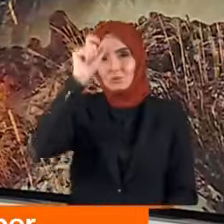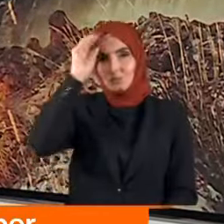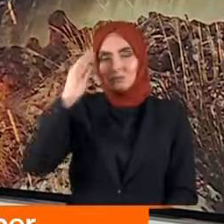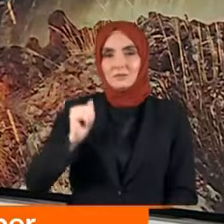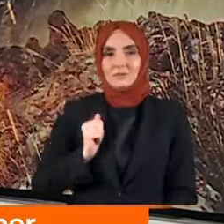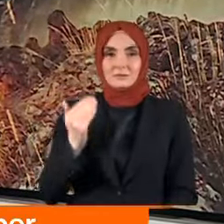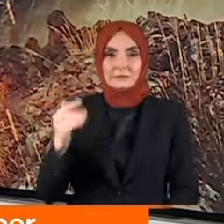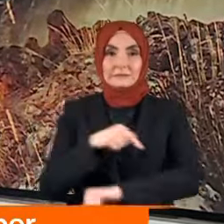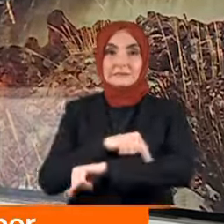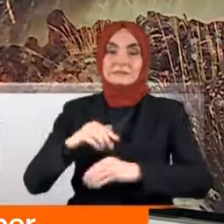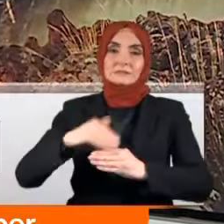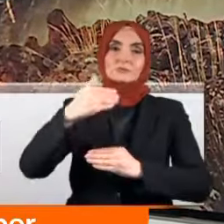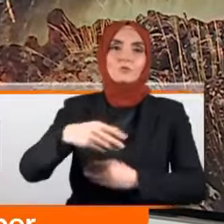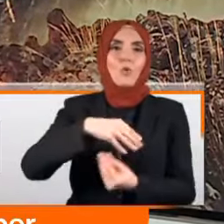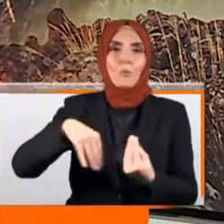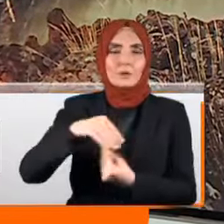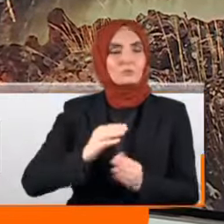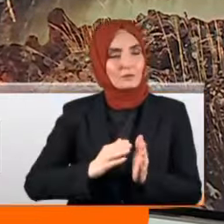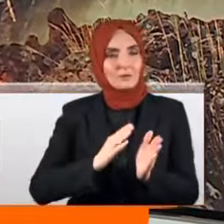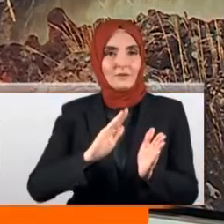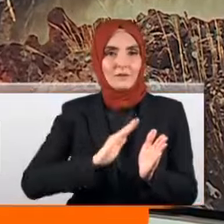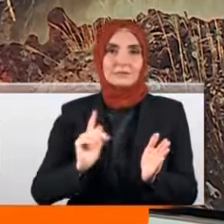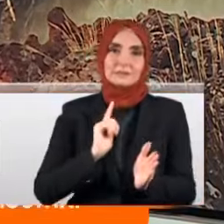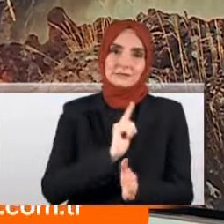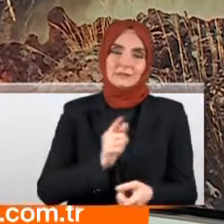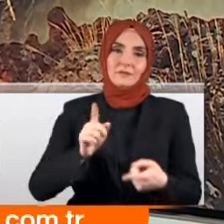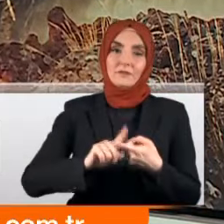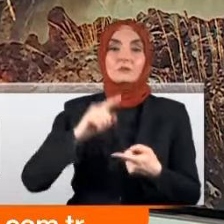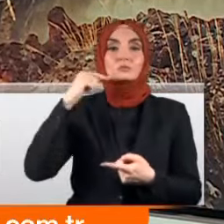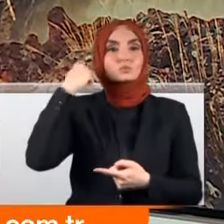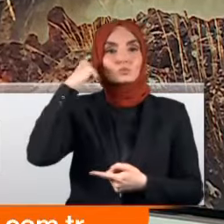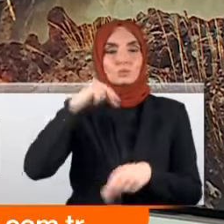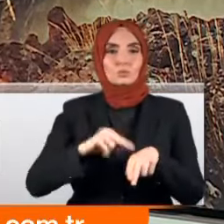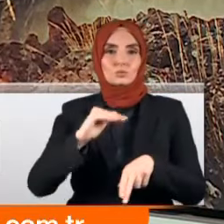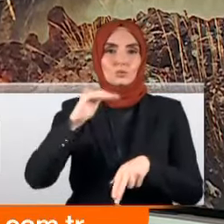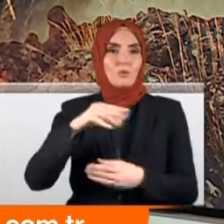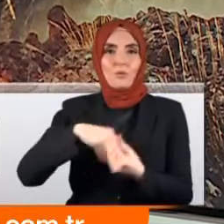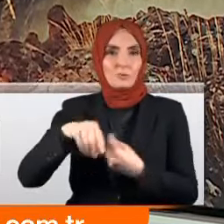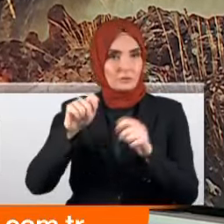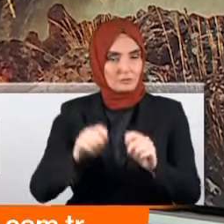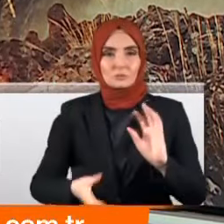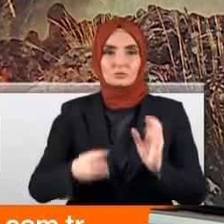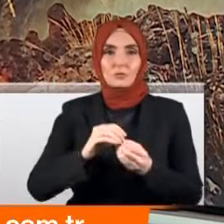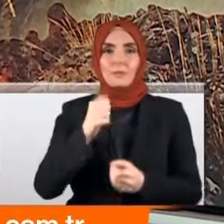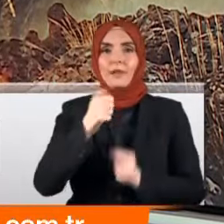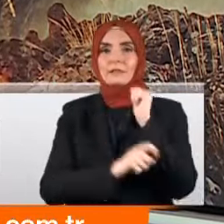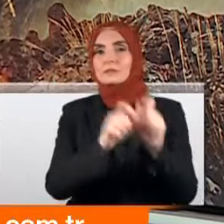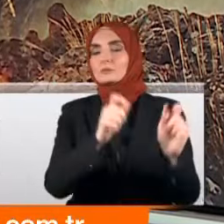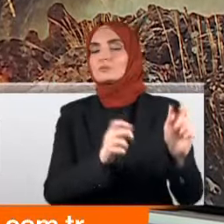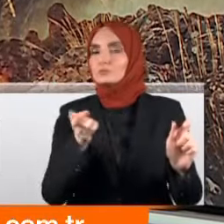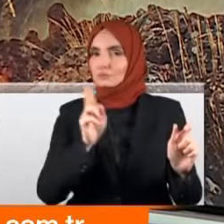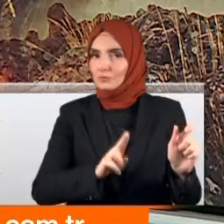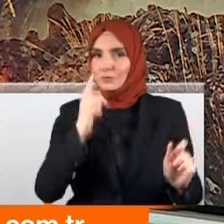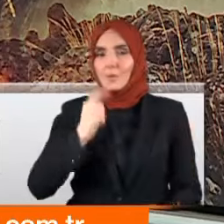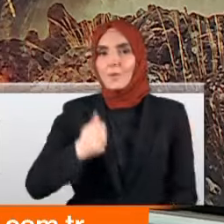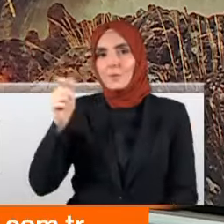Mehmetçiğin sınır ötesi operasyonları sürüyor. Irak ve Suriye'nin kuzeyinde düzenlenen operasyonlarda toplam 6 terörist etkisiz hale getirildi. Bakanlıktan